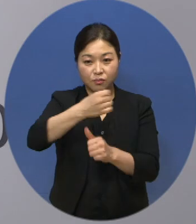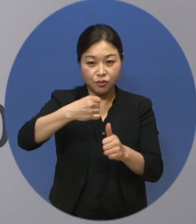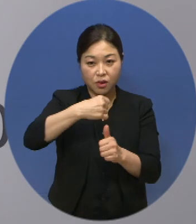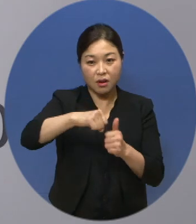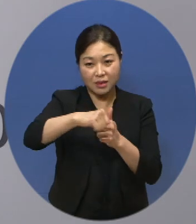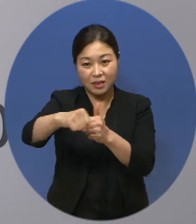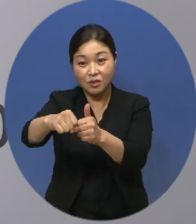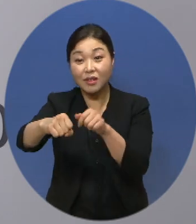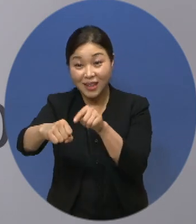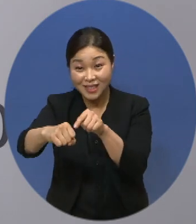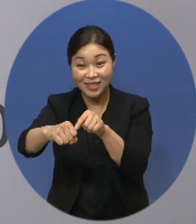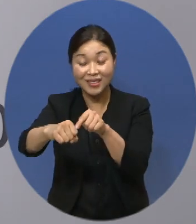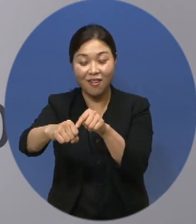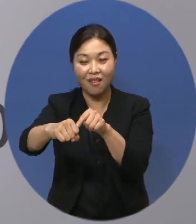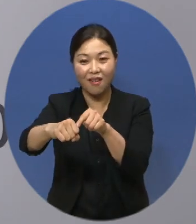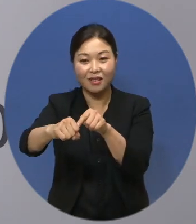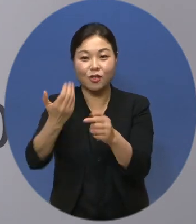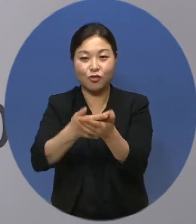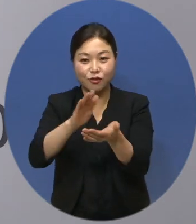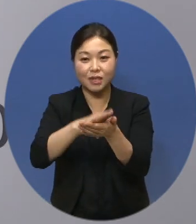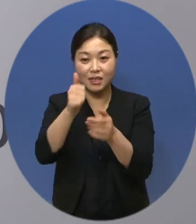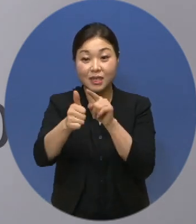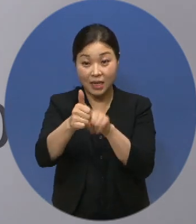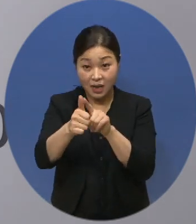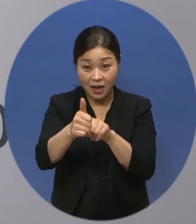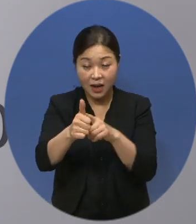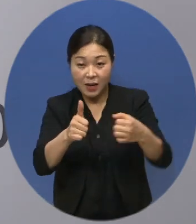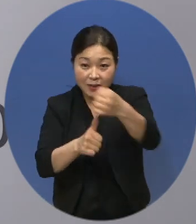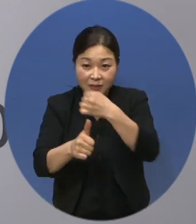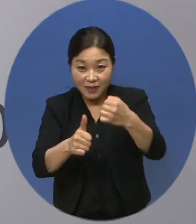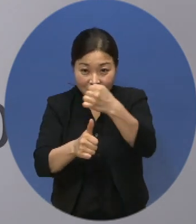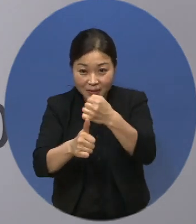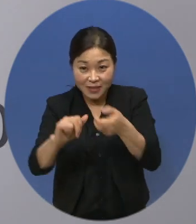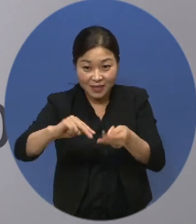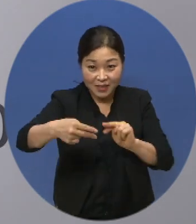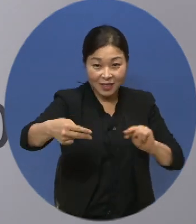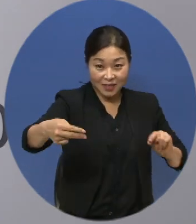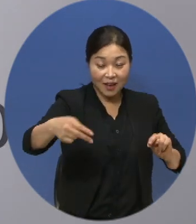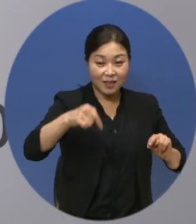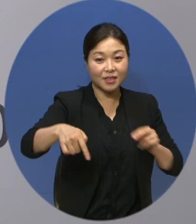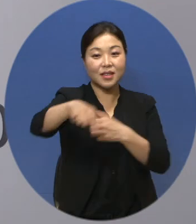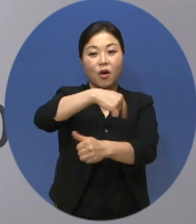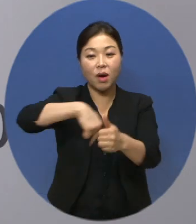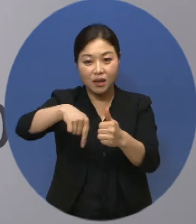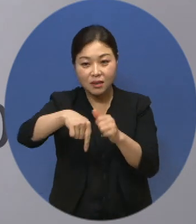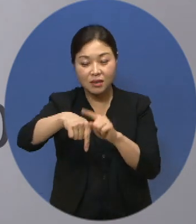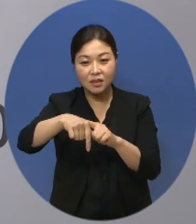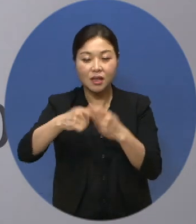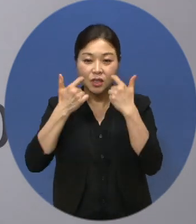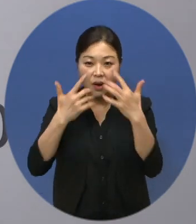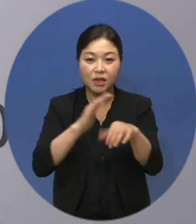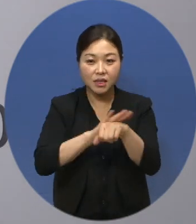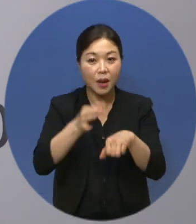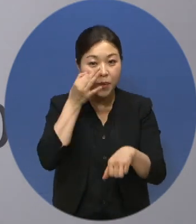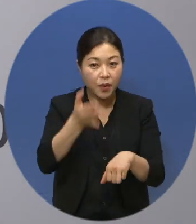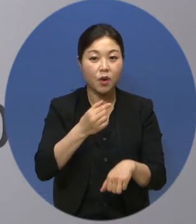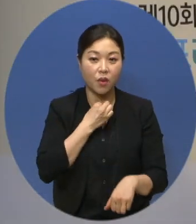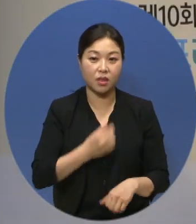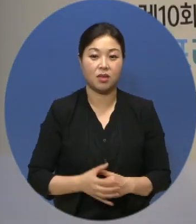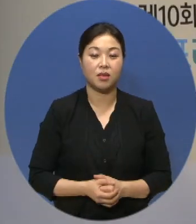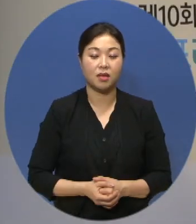이 수리기사가 포승줄을 매야만 하는 어떤 그런 아이러니한 상황을 좀 더 뉘앙스를 강조를 하고